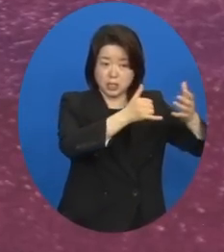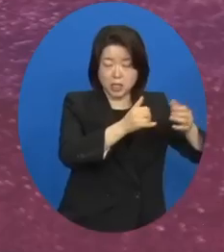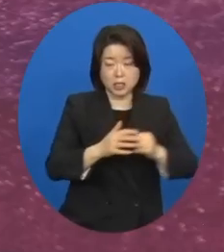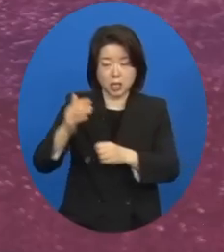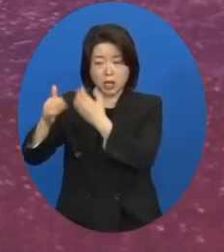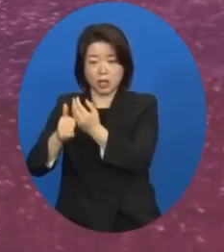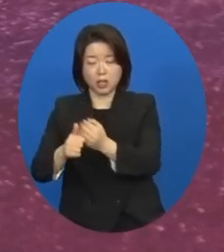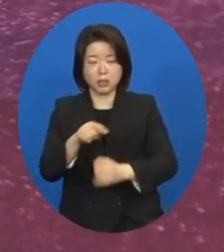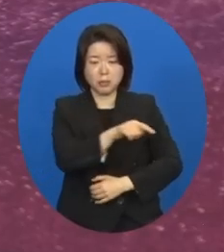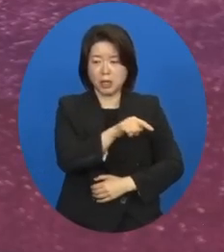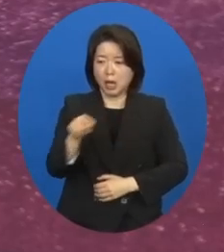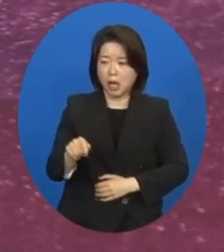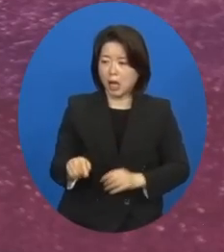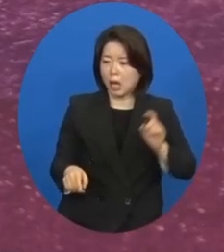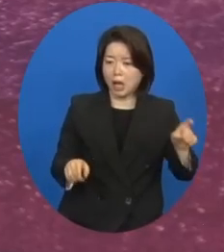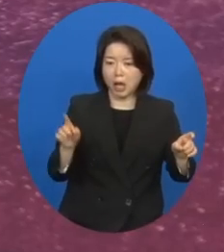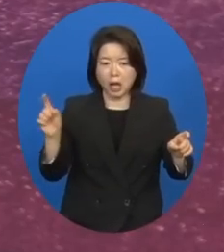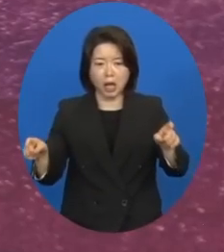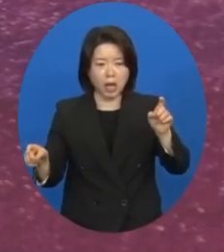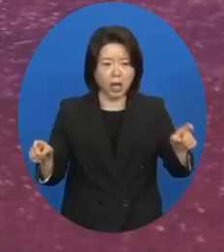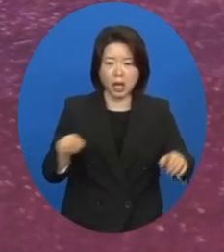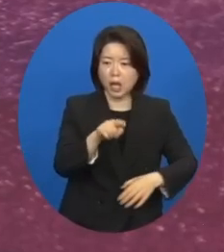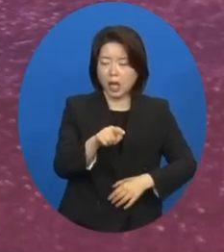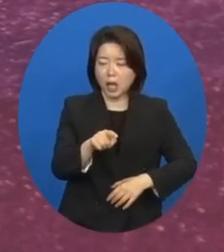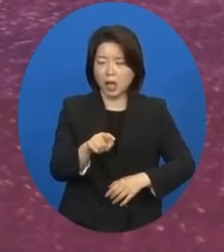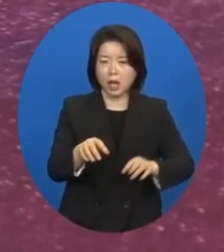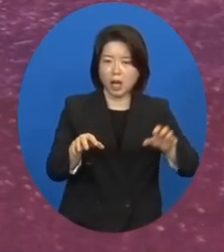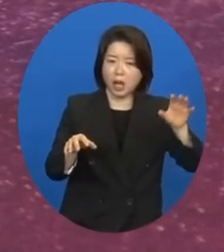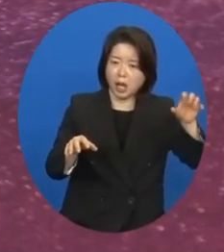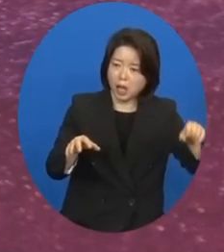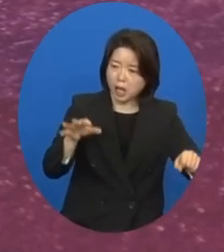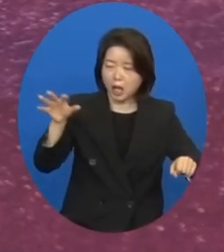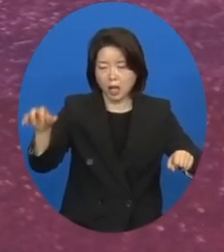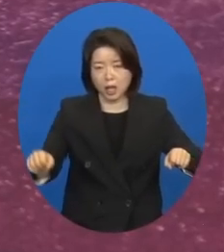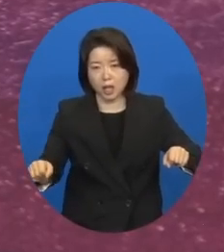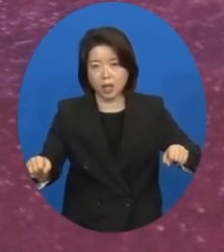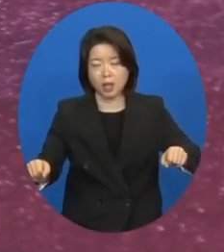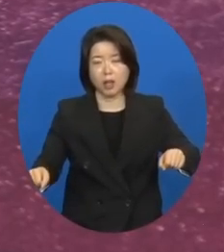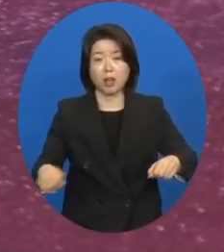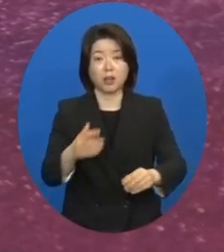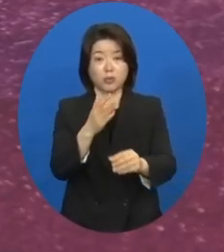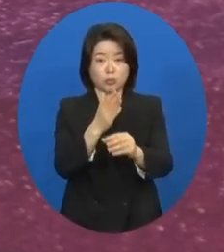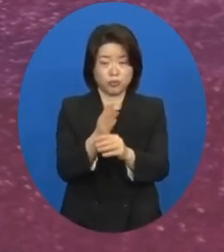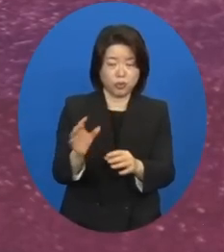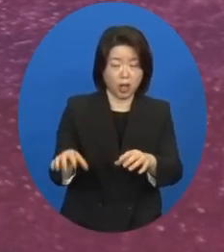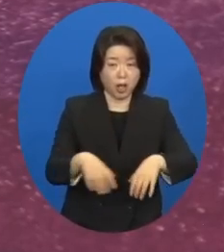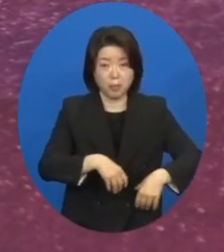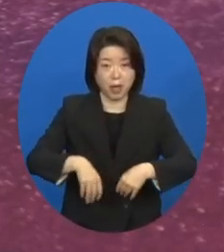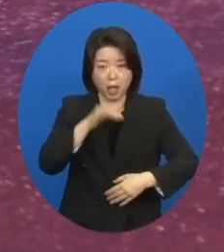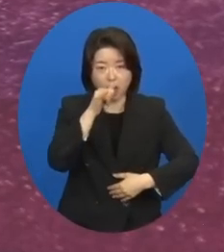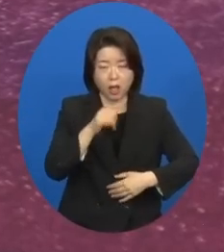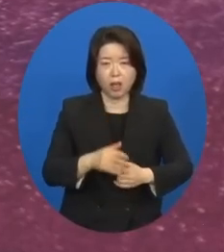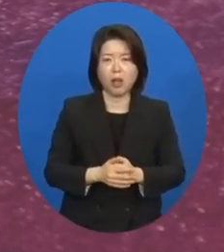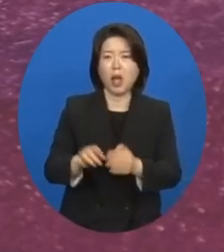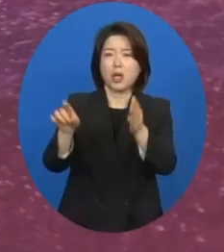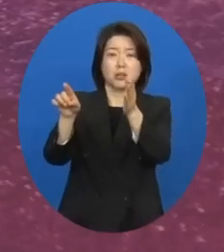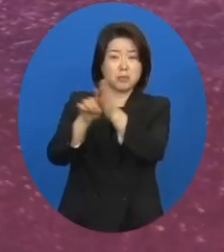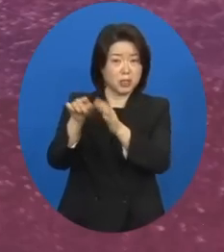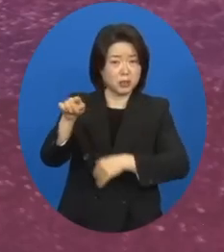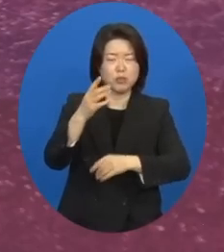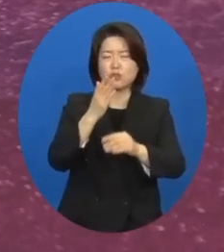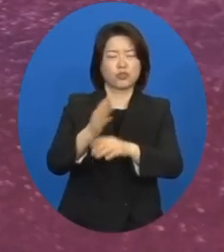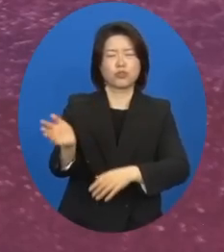있지 않습니까? 여러분, 믿음에는 중간지대가 없습니다. 우리가 아는 것으로는 끝나서는 안